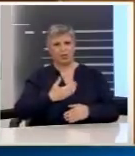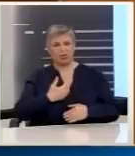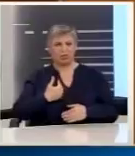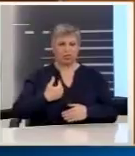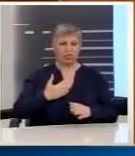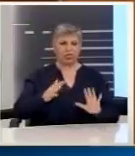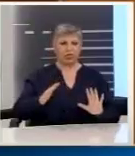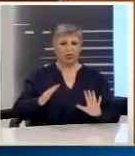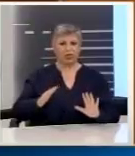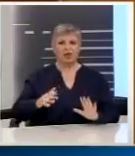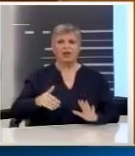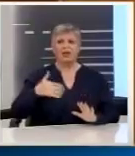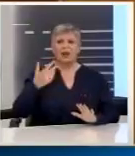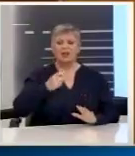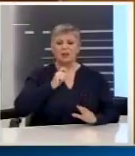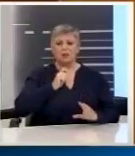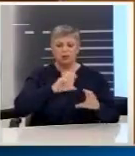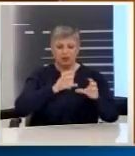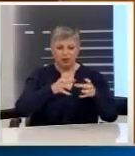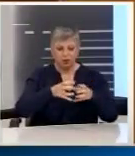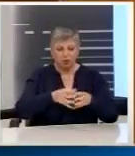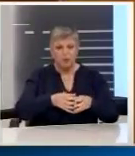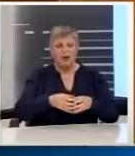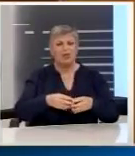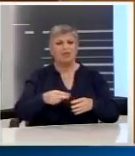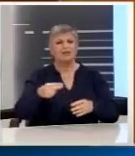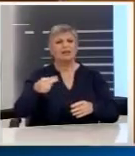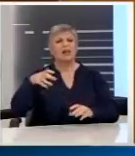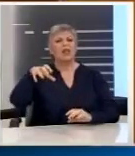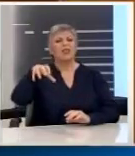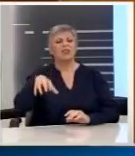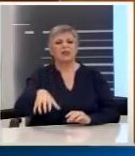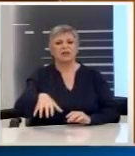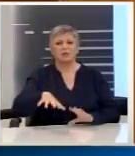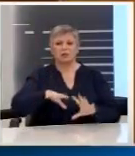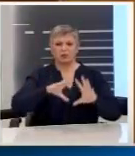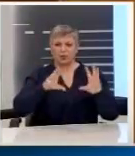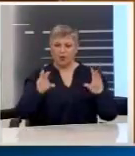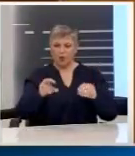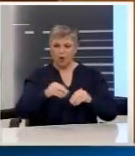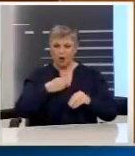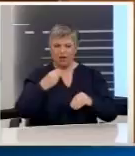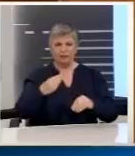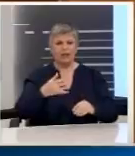και των θεσμών έχει δεχθεί βαρύτατα πλήγματα.